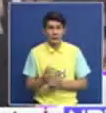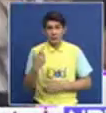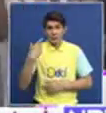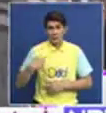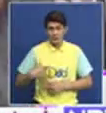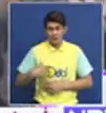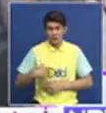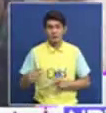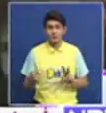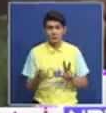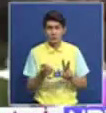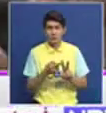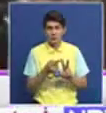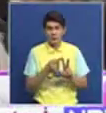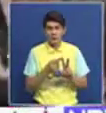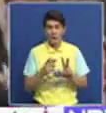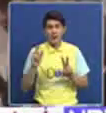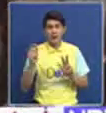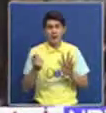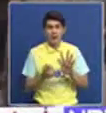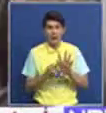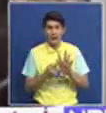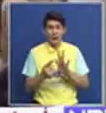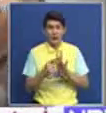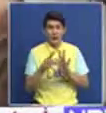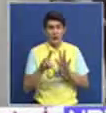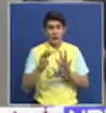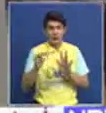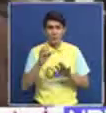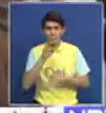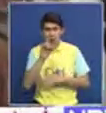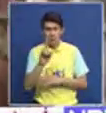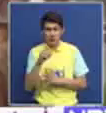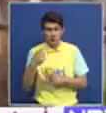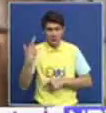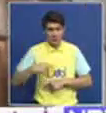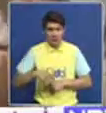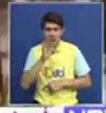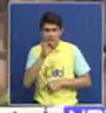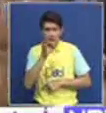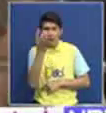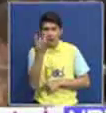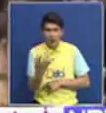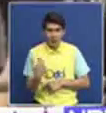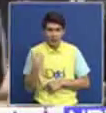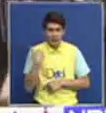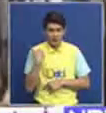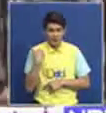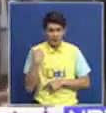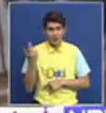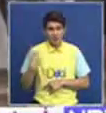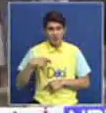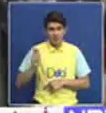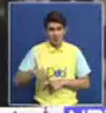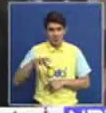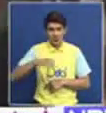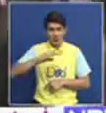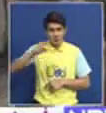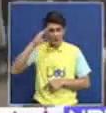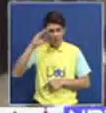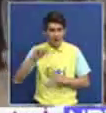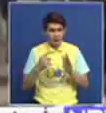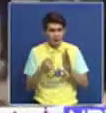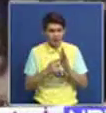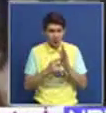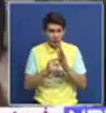ความของนายอาเดมระบุว่าต้องรอดูว่าอัยการมีความเห็นสั่งฟ้องในข้อหาใดบ้างและศาลทหารจะนัดหมายคู่ความ